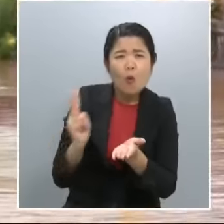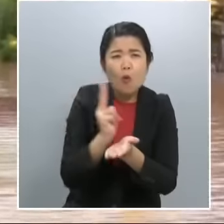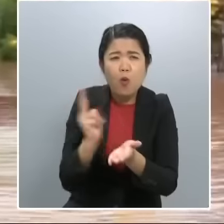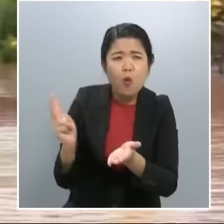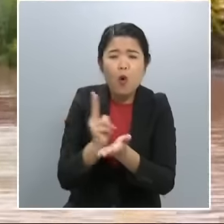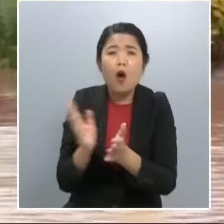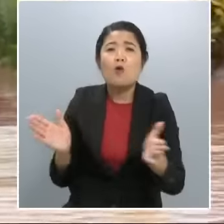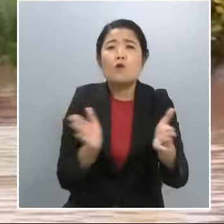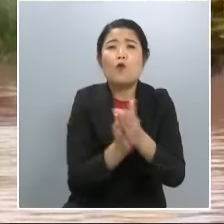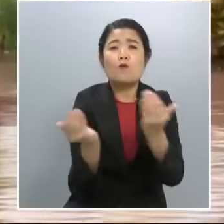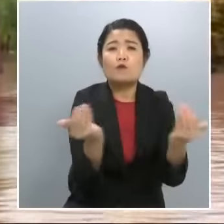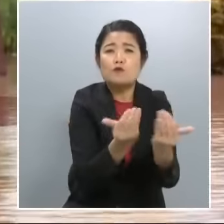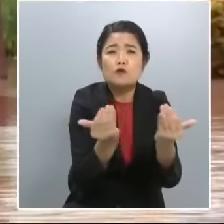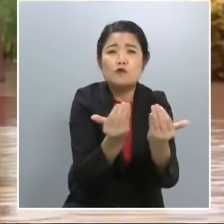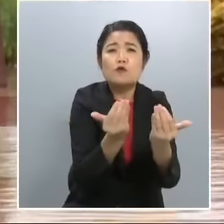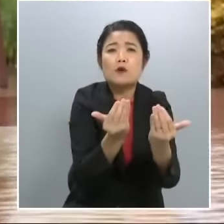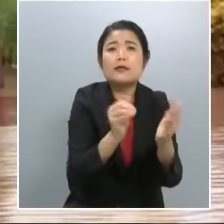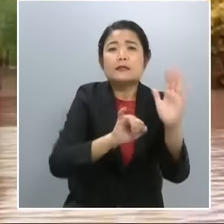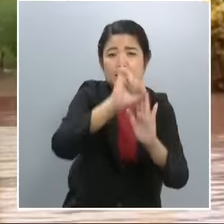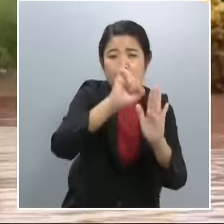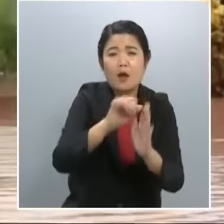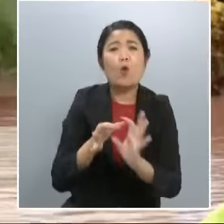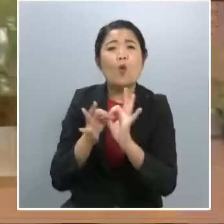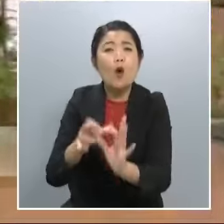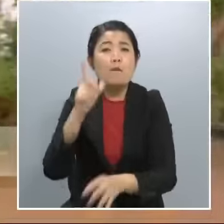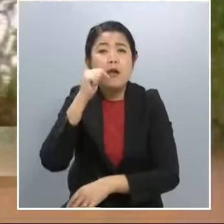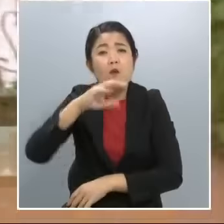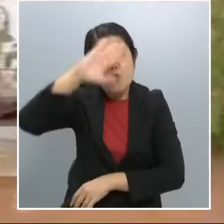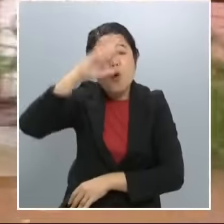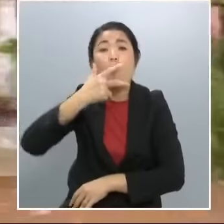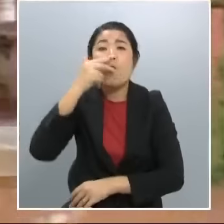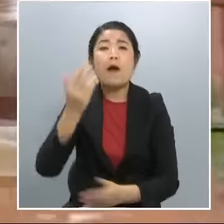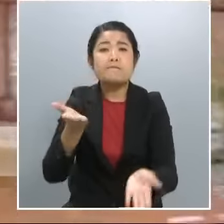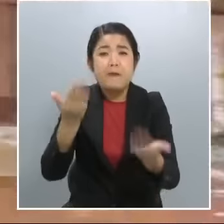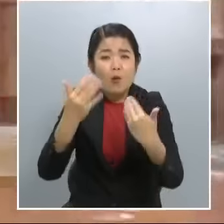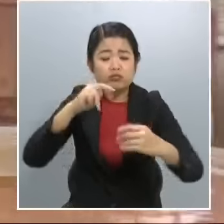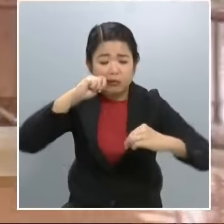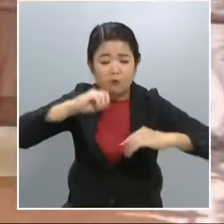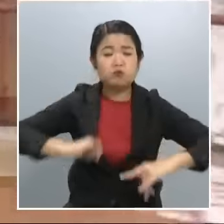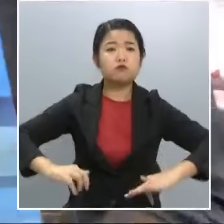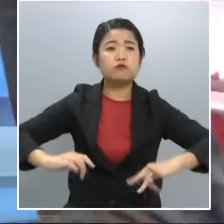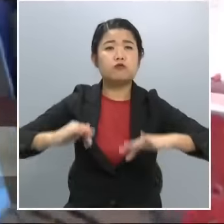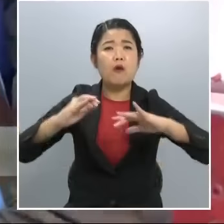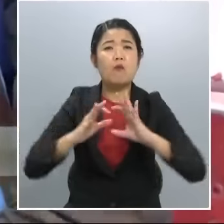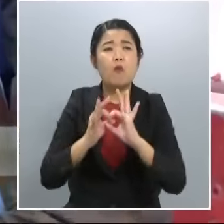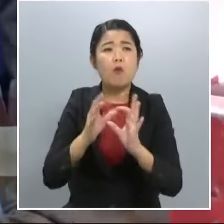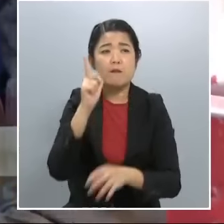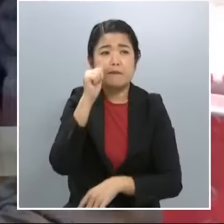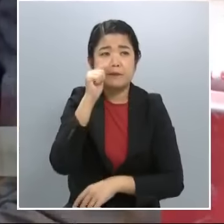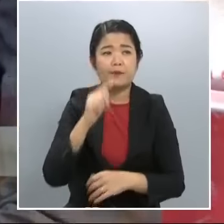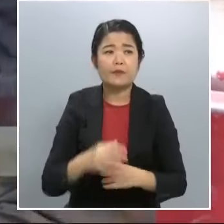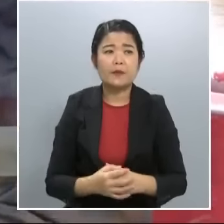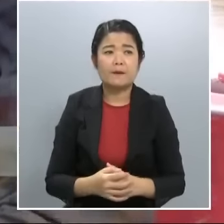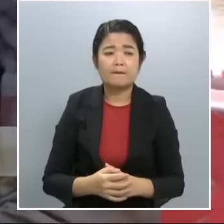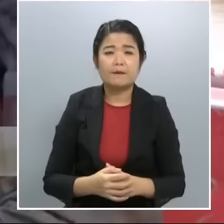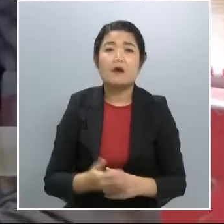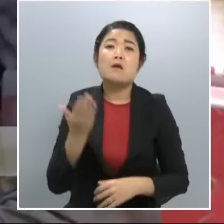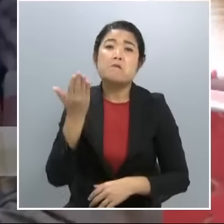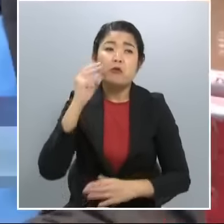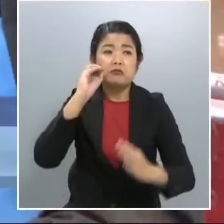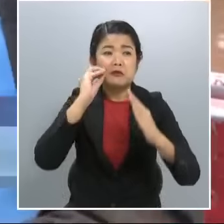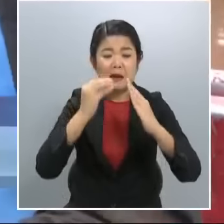ชั่วคราวที่เชียงใหม่ค่ะห่วงคุณแม่เป็นเบาหวาน้ำมันท่วมก็ทุกทีมันไม่สูงขนาด